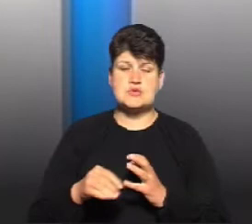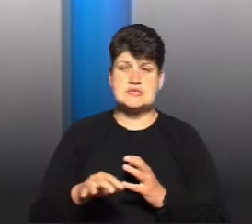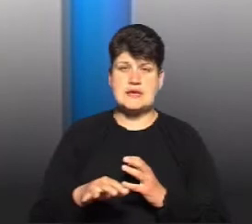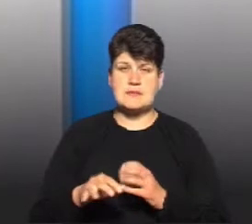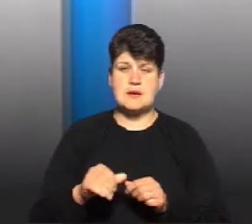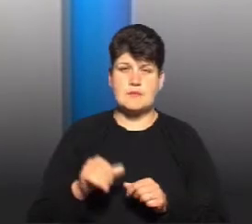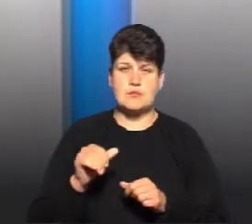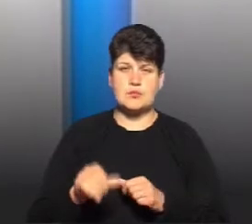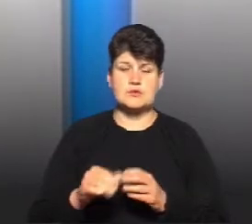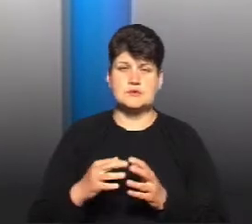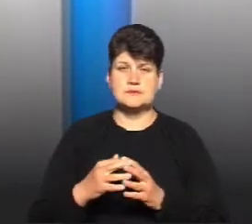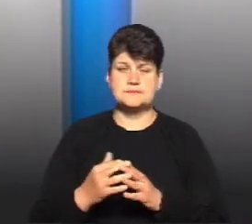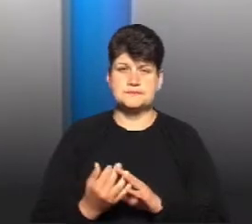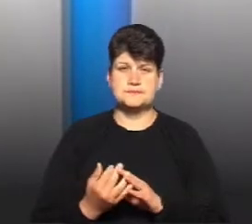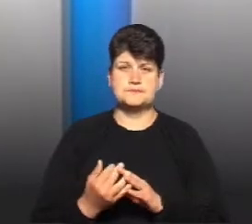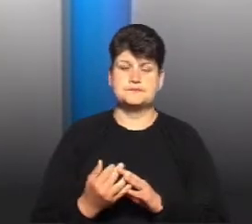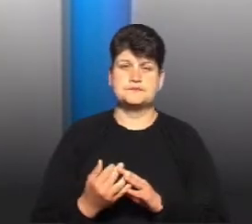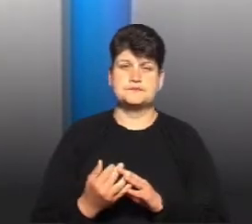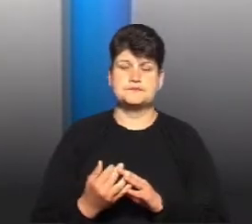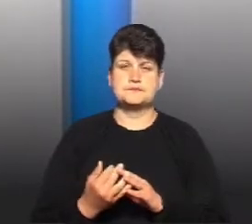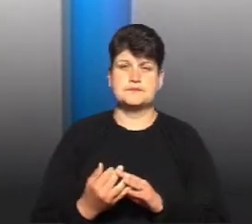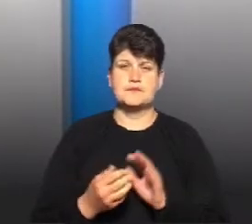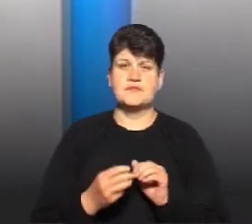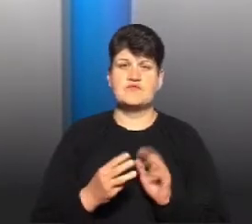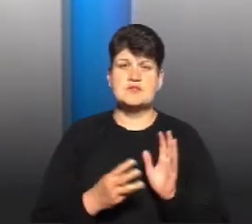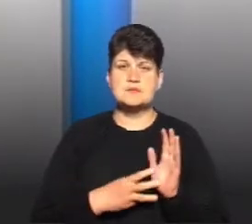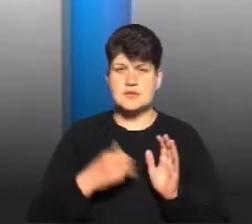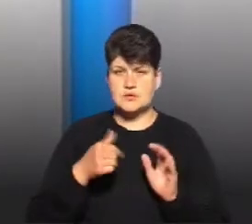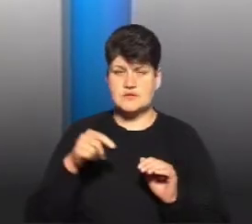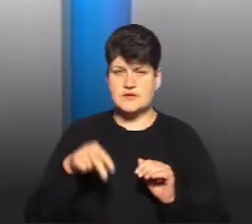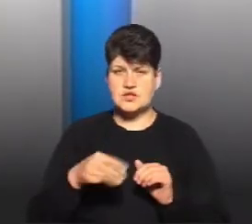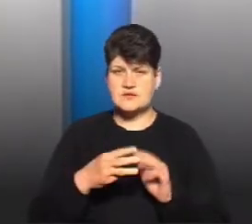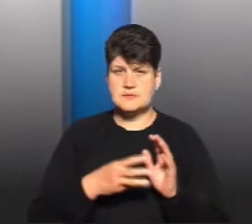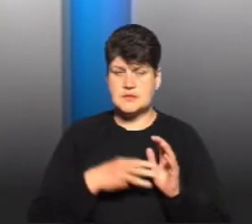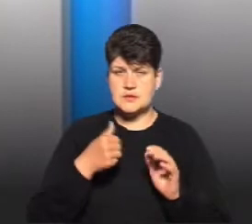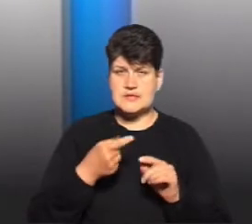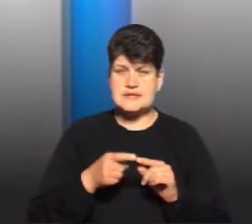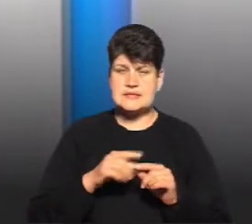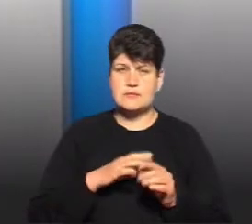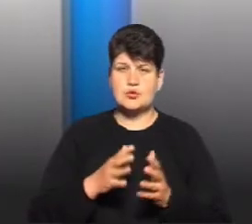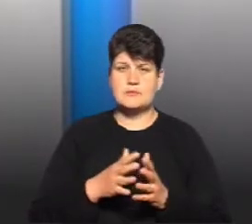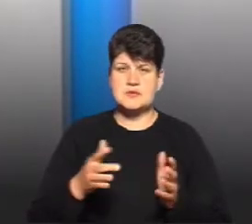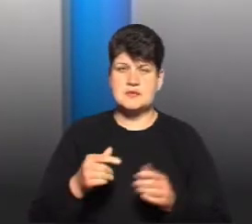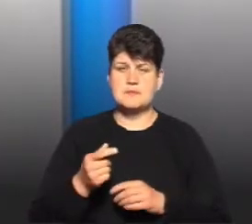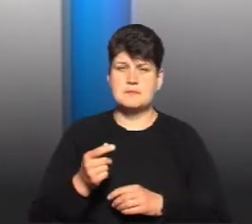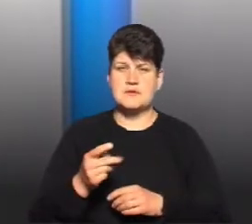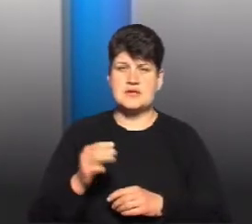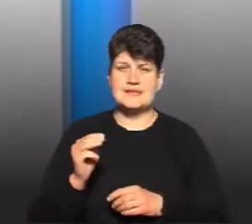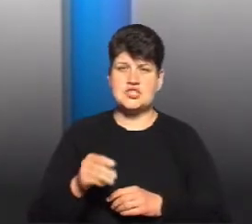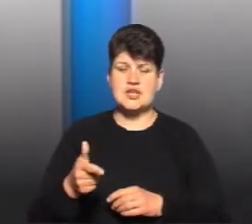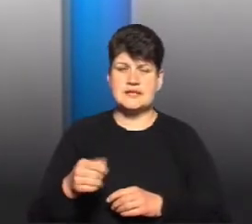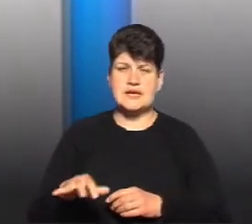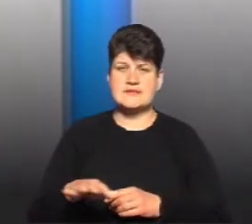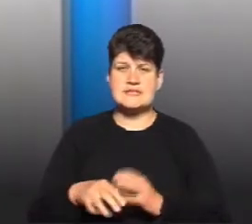пункту сільськогосподарського призначення в 2018 році. Це було більше 1500 гектарів землі. Враховуючи мій